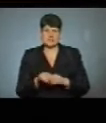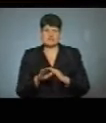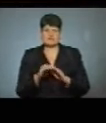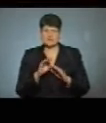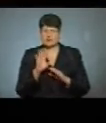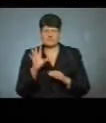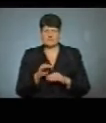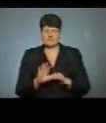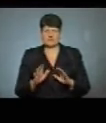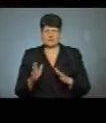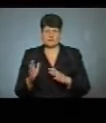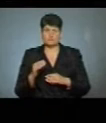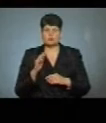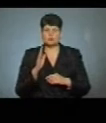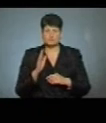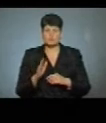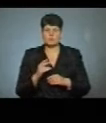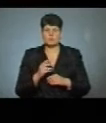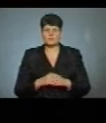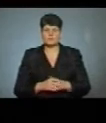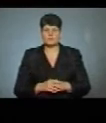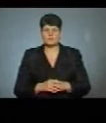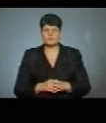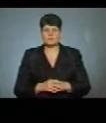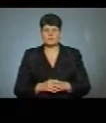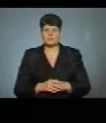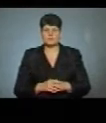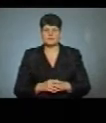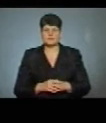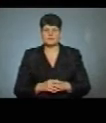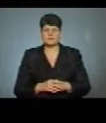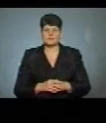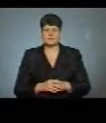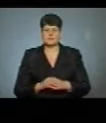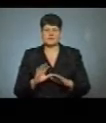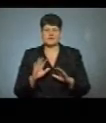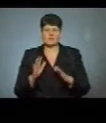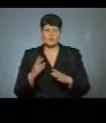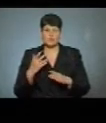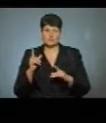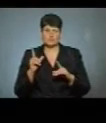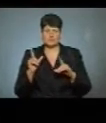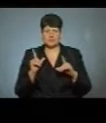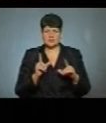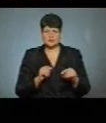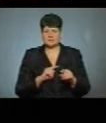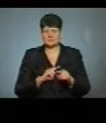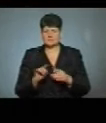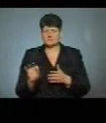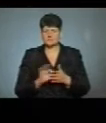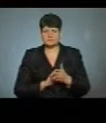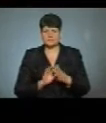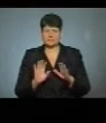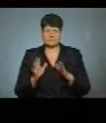всіх випадках. Воно буде їми проводитись, але в виключних випадках, коли вони будуть виїжджати в екстрених випадках